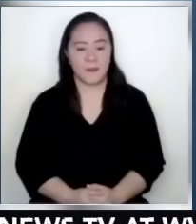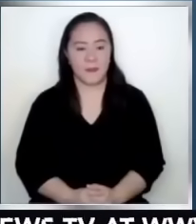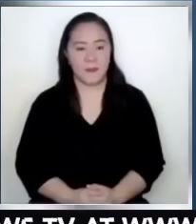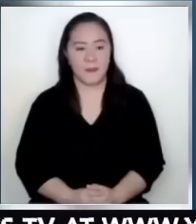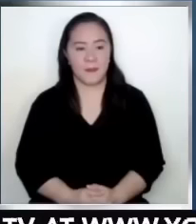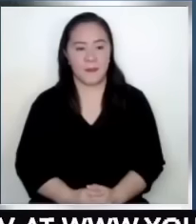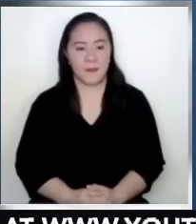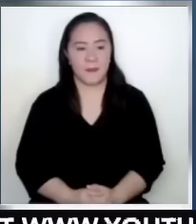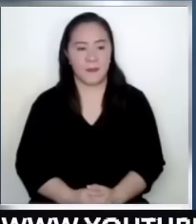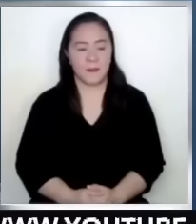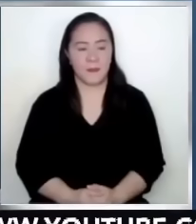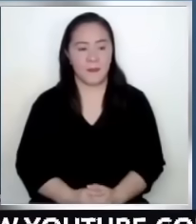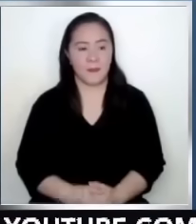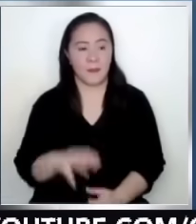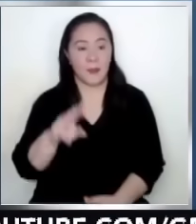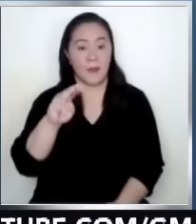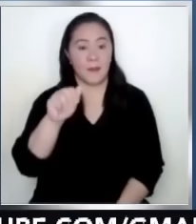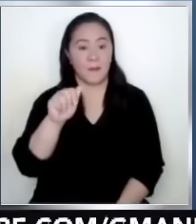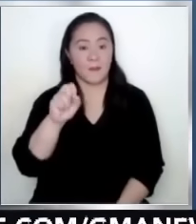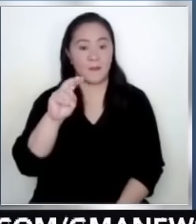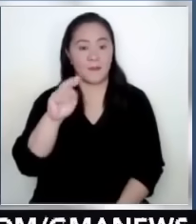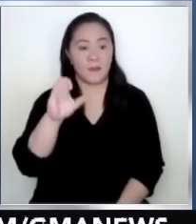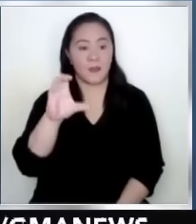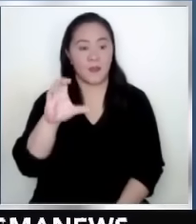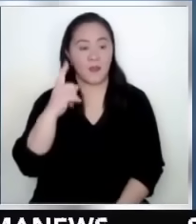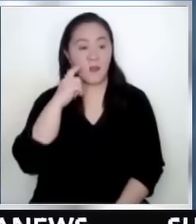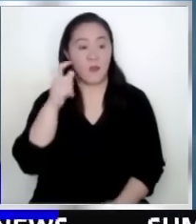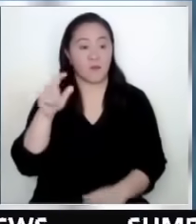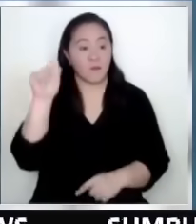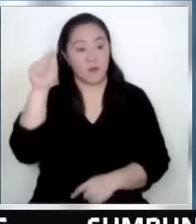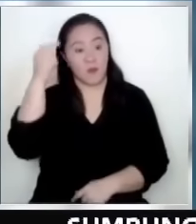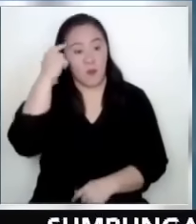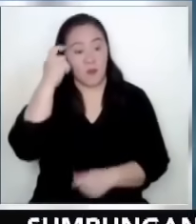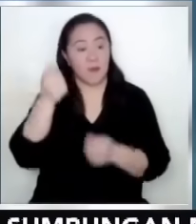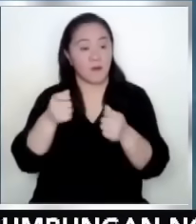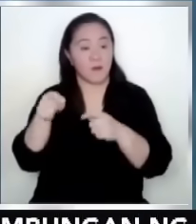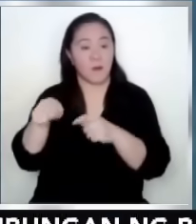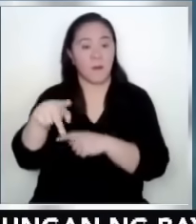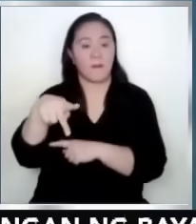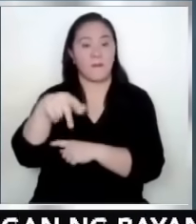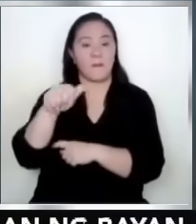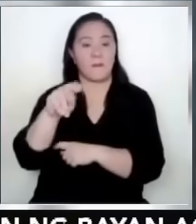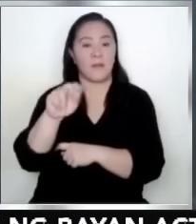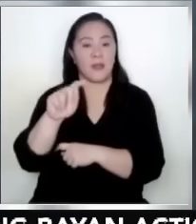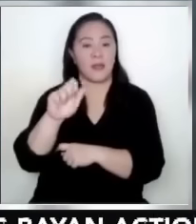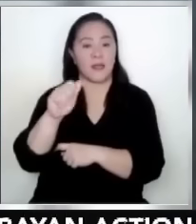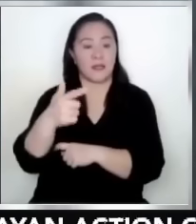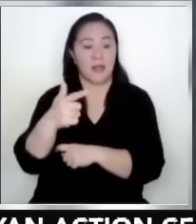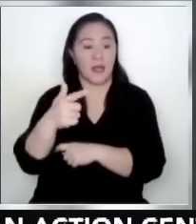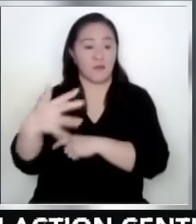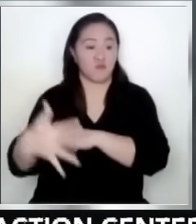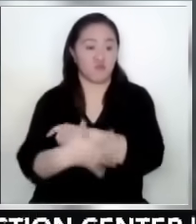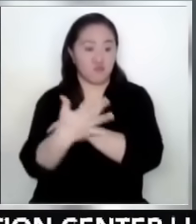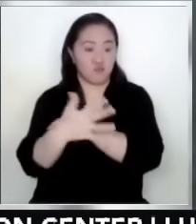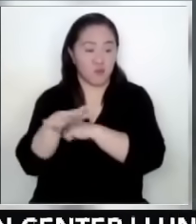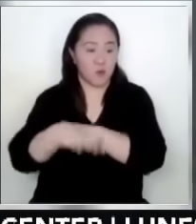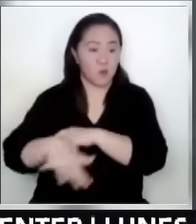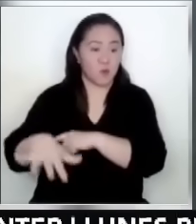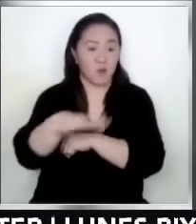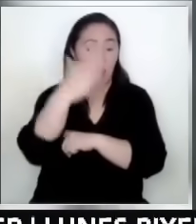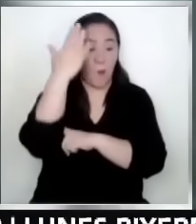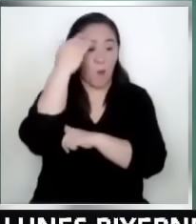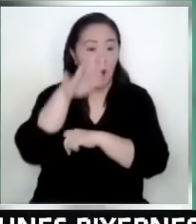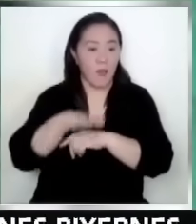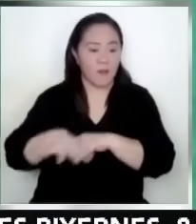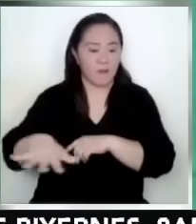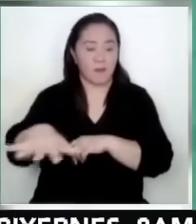Bajo de Masinloc ang opisyal na bansag ng gobyerno pero tinatawag ding Panatag Shoal ng mga mangingisda. Panatag dahil sa loob ng paikot na bahurang